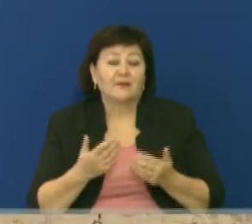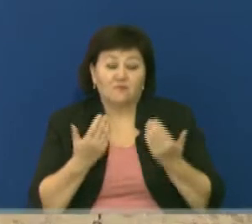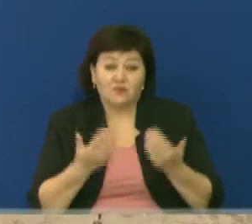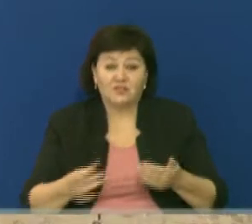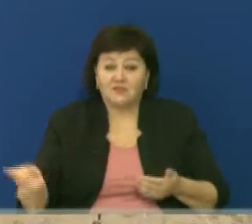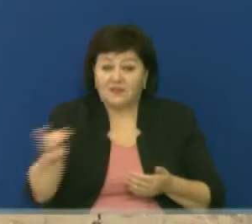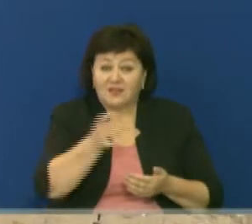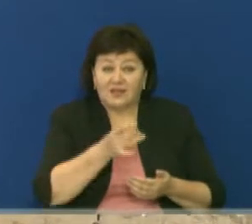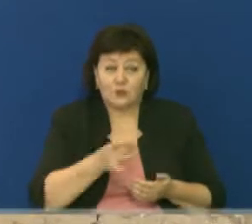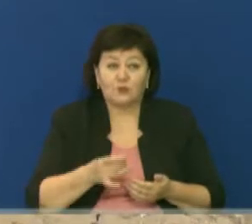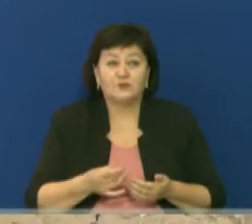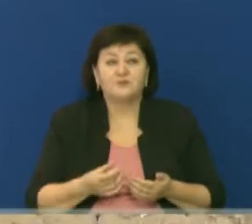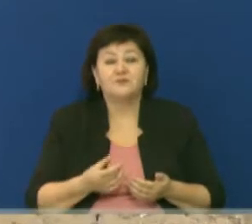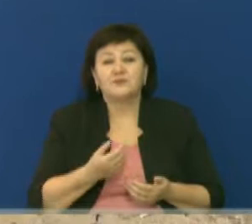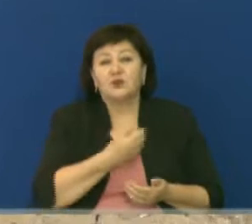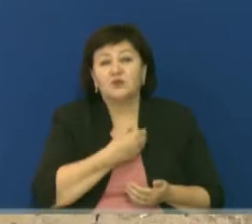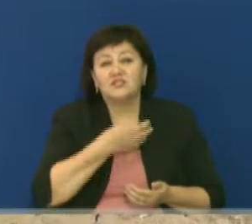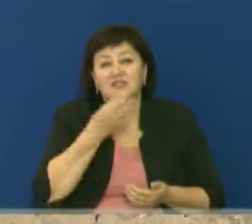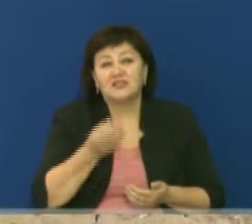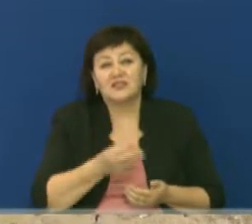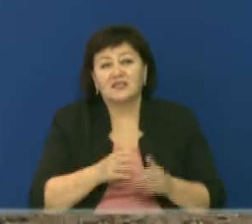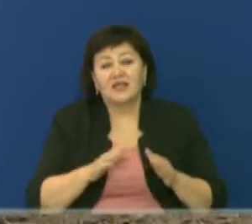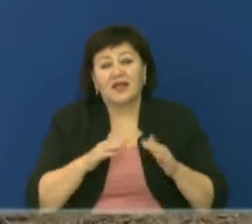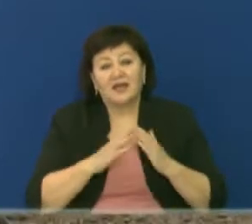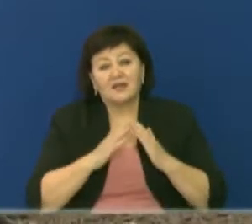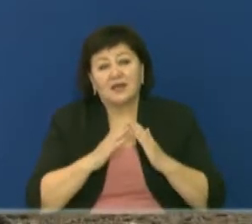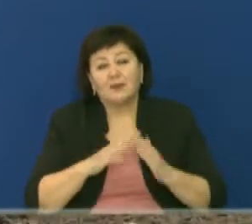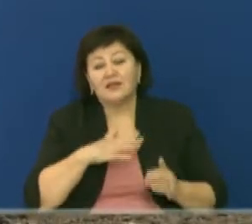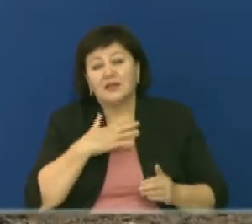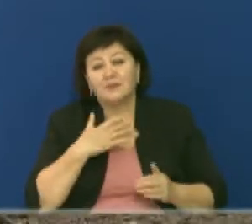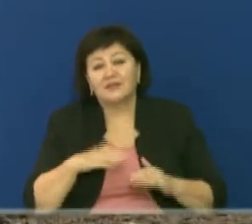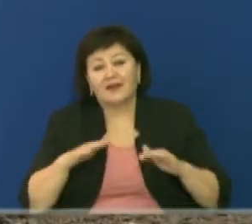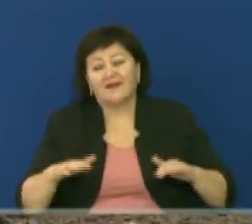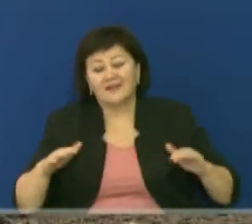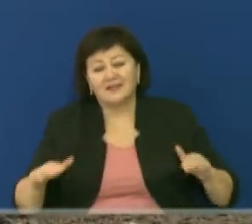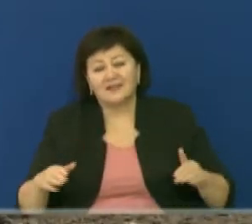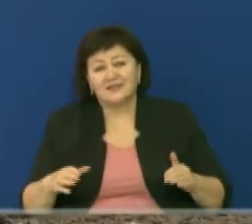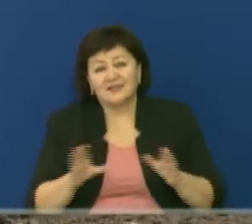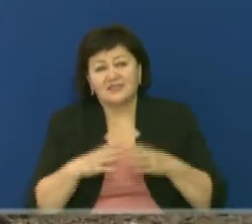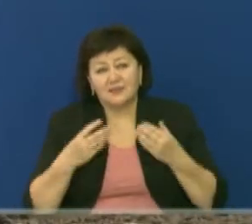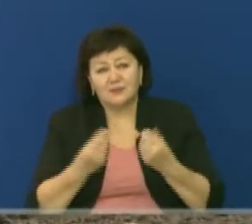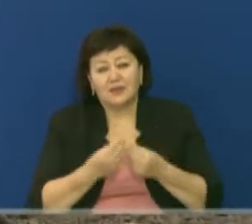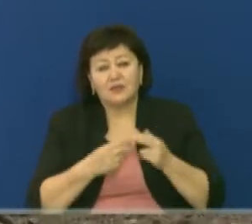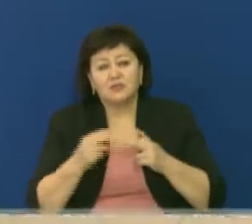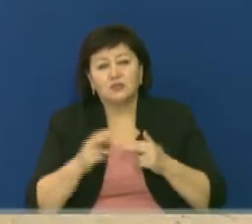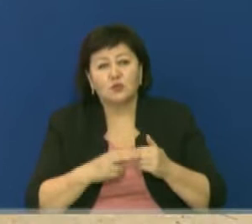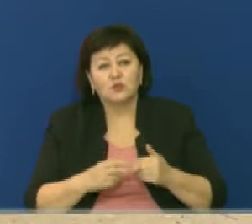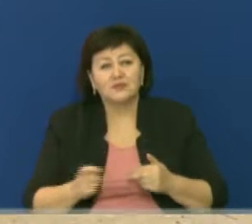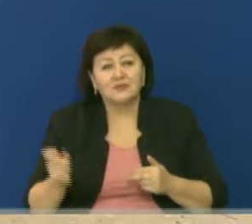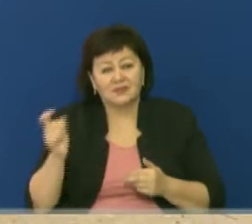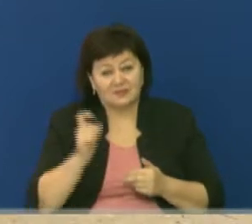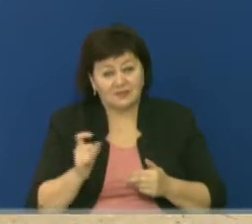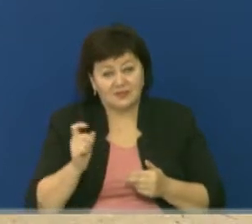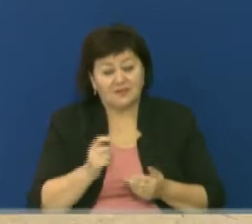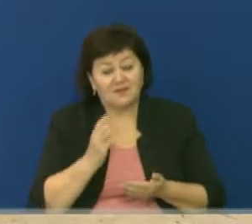данного микрорайона. Отметим, что дома для многодетных семей возводятся за счет частных инвесторов. Строительными работами